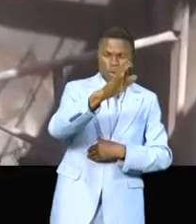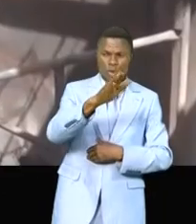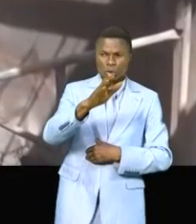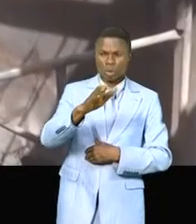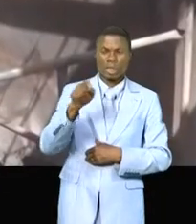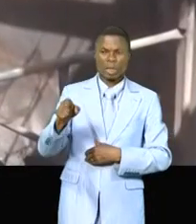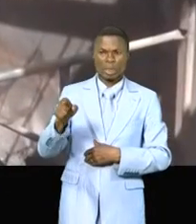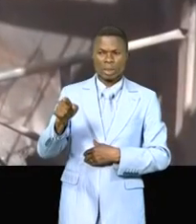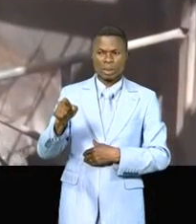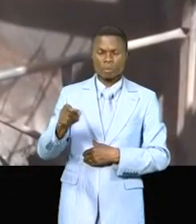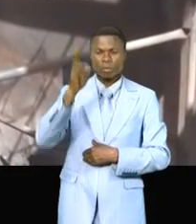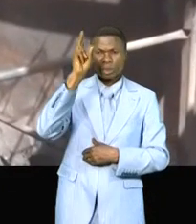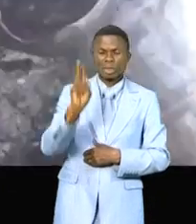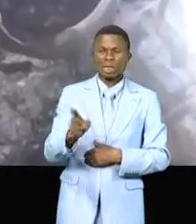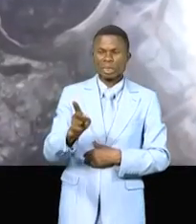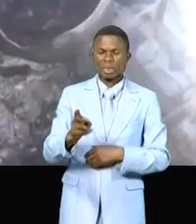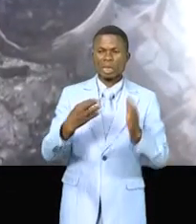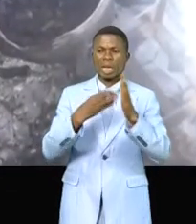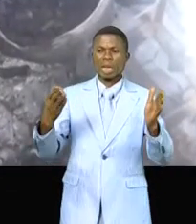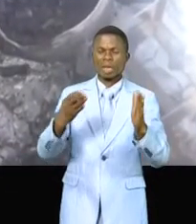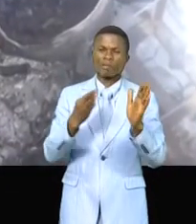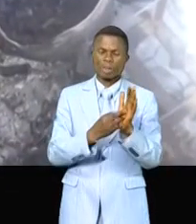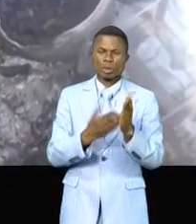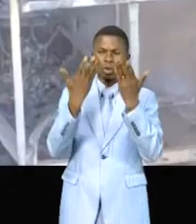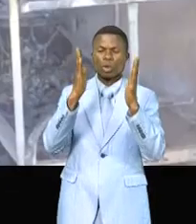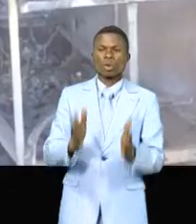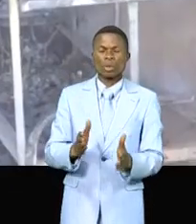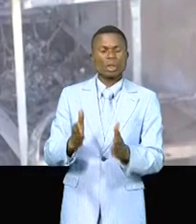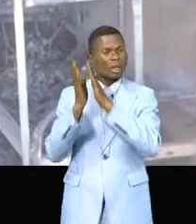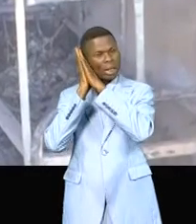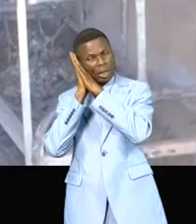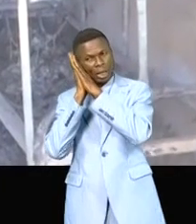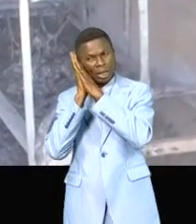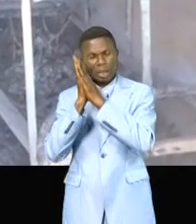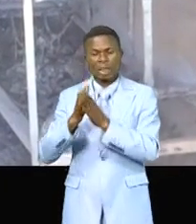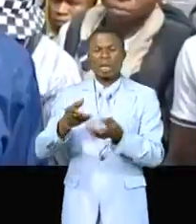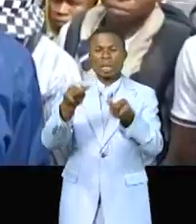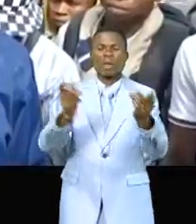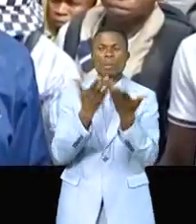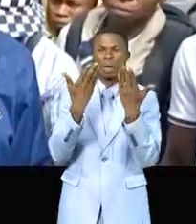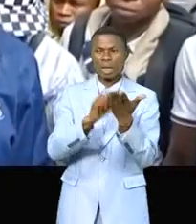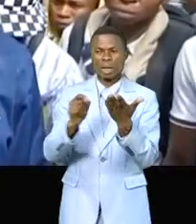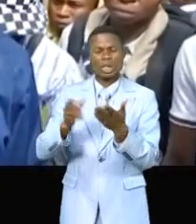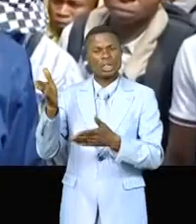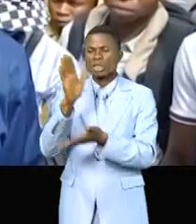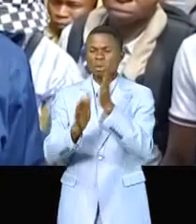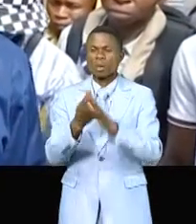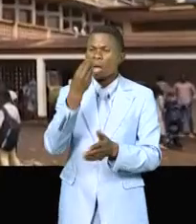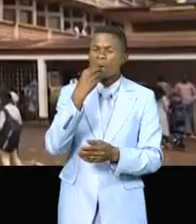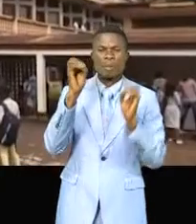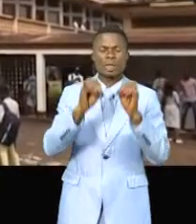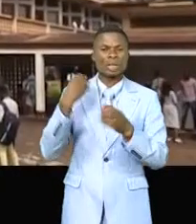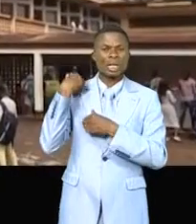paroisses. Une affaire de 288 étudiants. Pour le moment, ils logent les auditoires. C'est là leur chambre. Ils n'ont pas à manger depuis